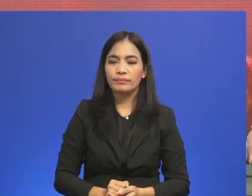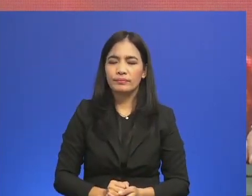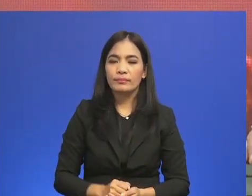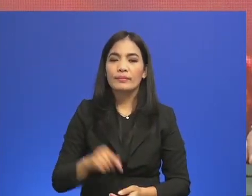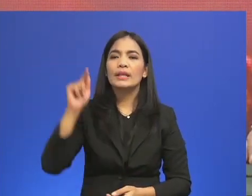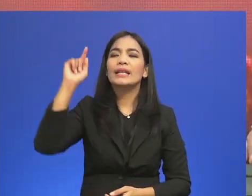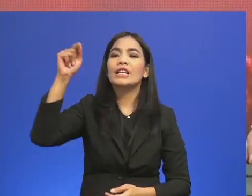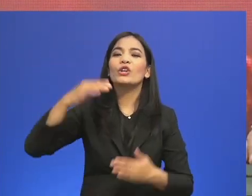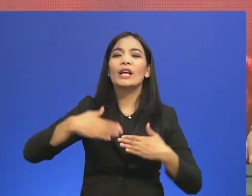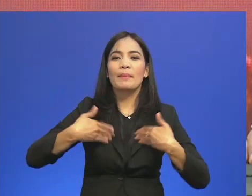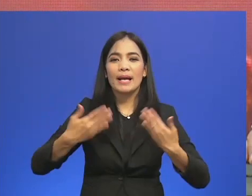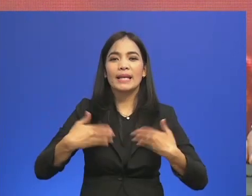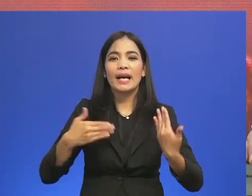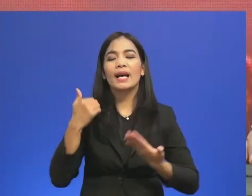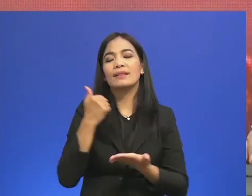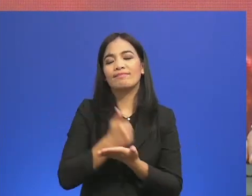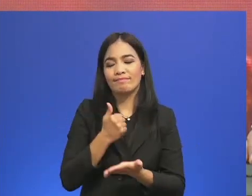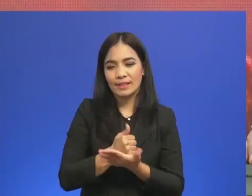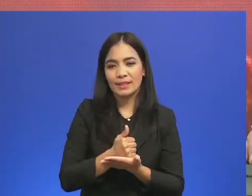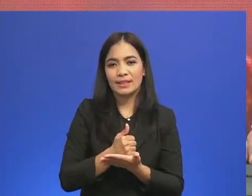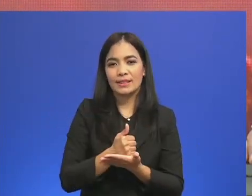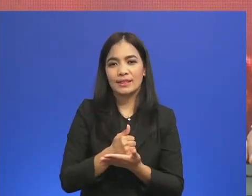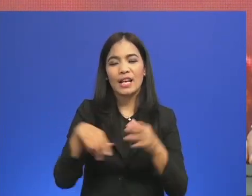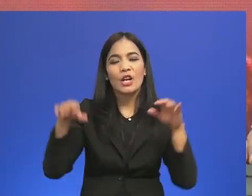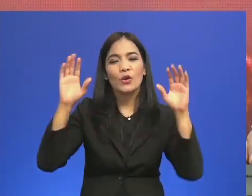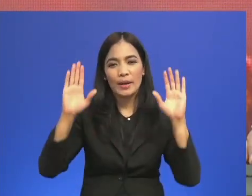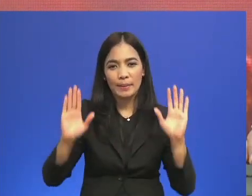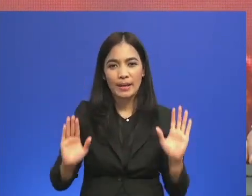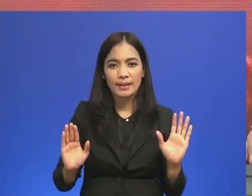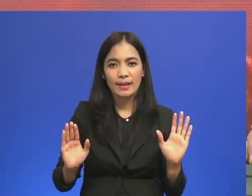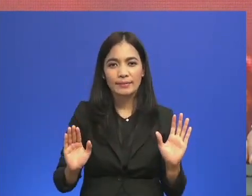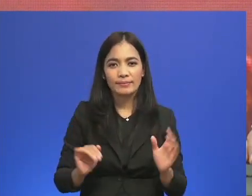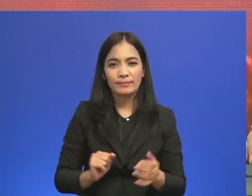Itu kebahagiaan yang luar biasa.